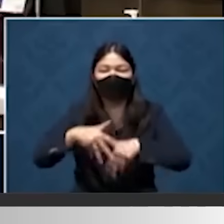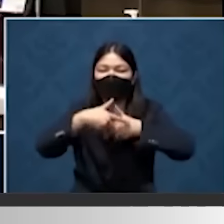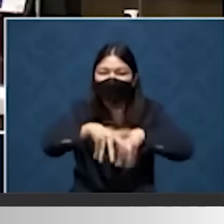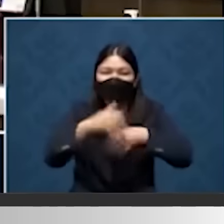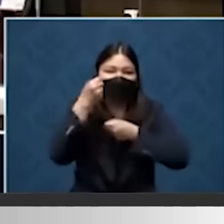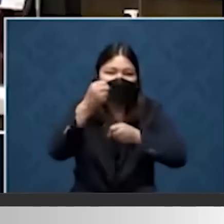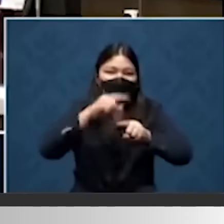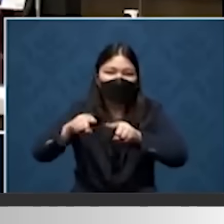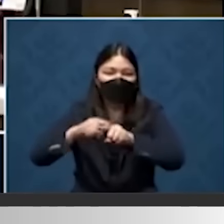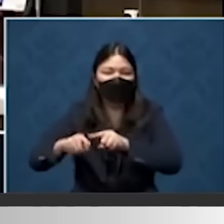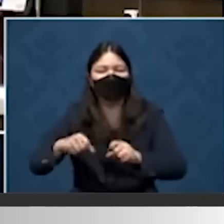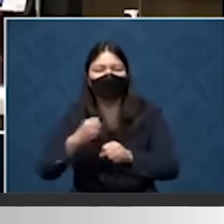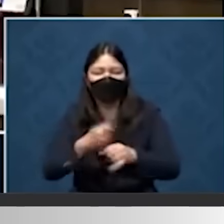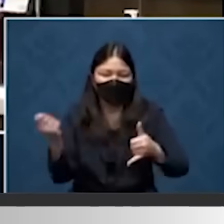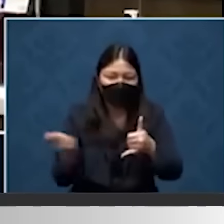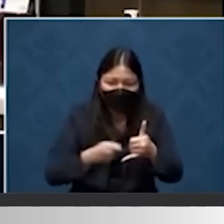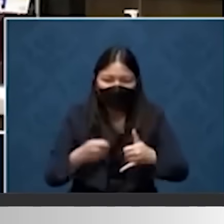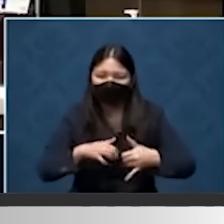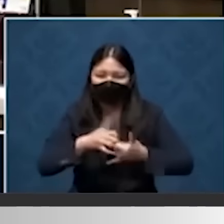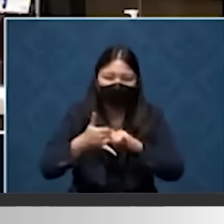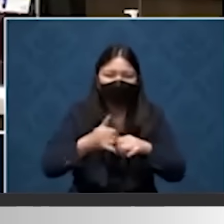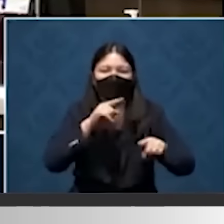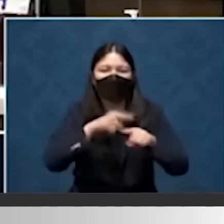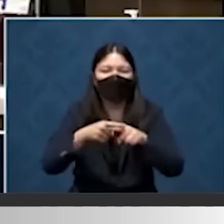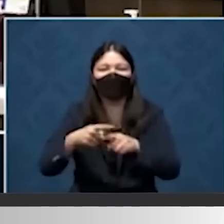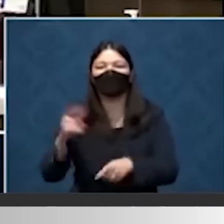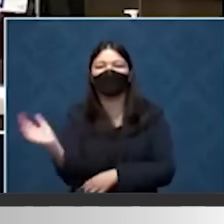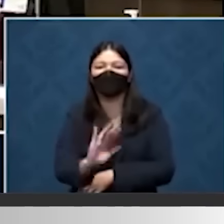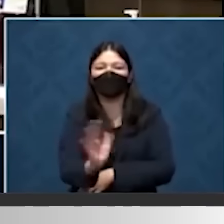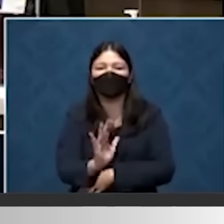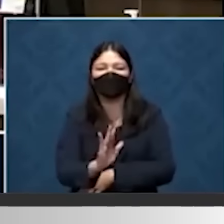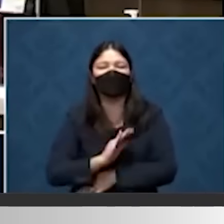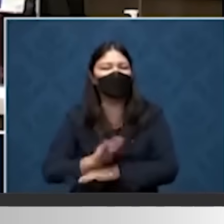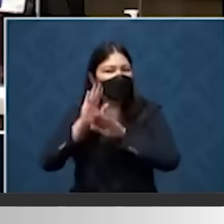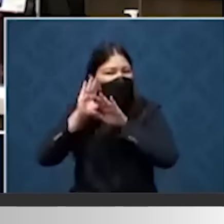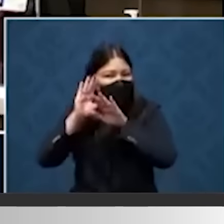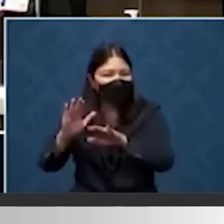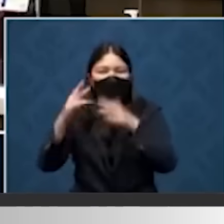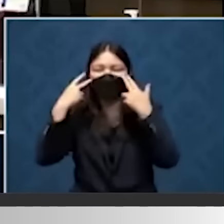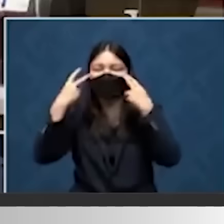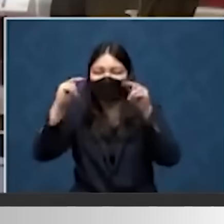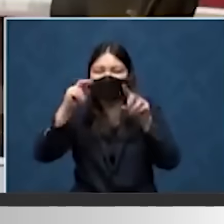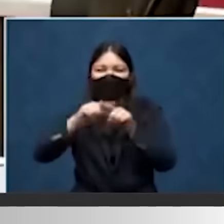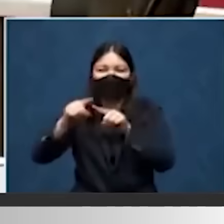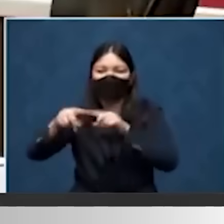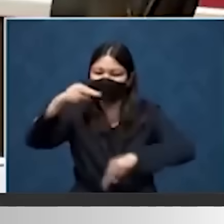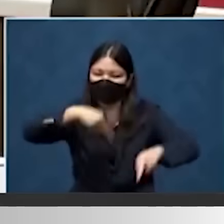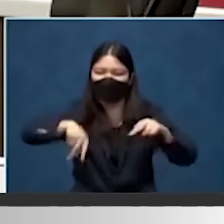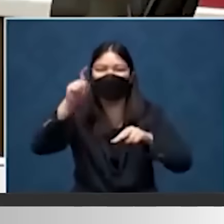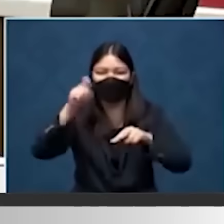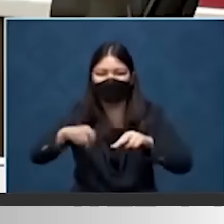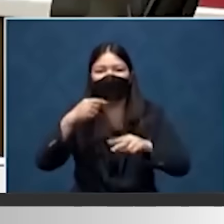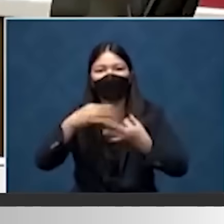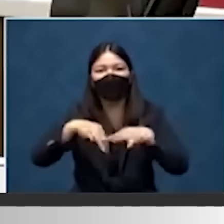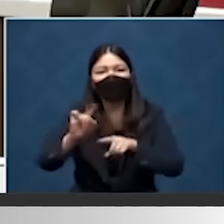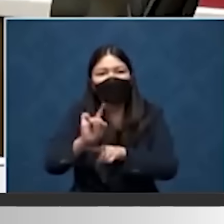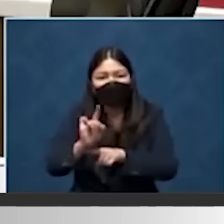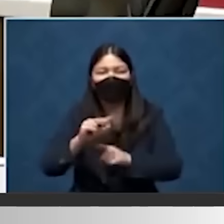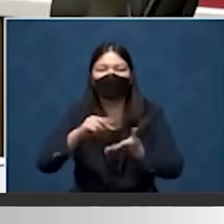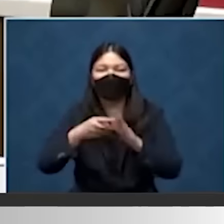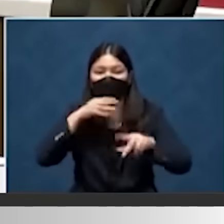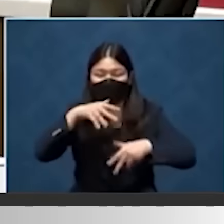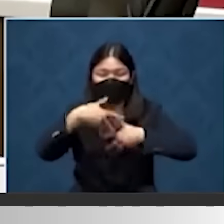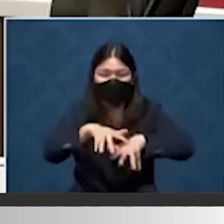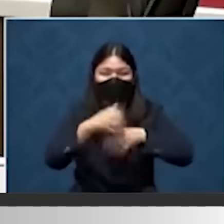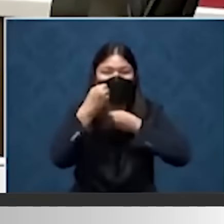บาดเจ็บอีกและฉันขอเรียกร้องไปยังท่านนายกรัฐมนตรีตรวจสอบและชี้แจงให้กับพี่น้องประชาชนได้รับทราบถึงขั้นตอนในการสลายการชุ